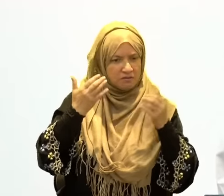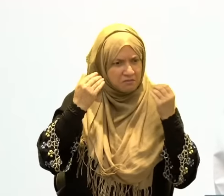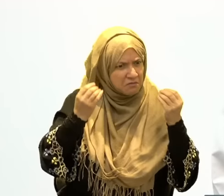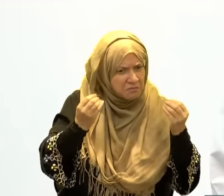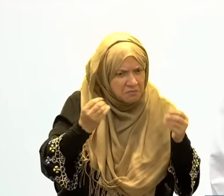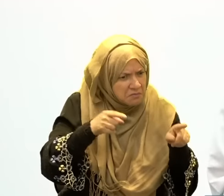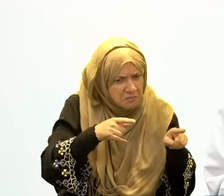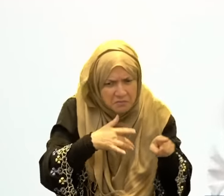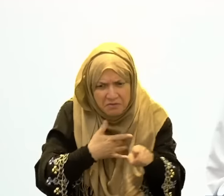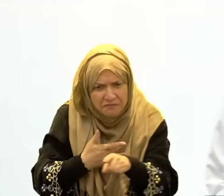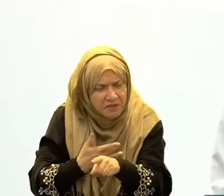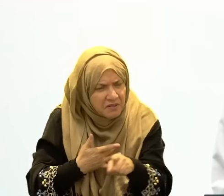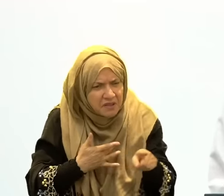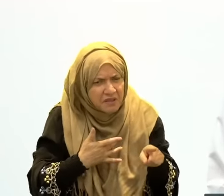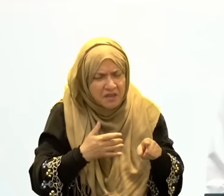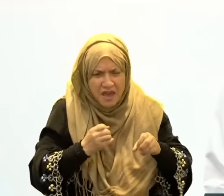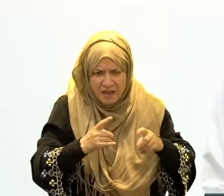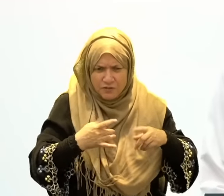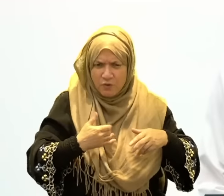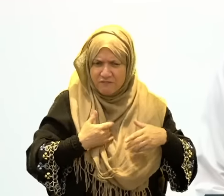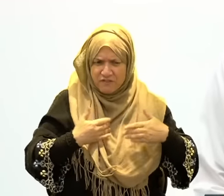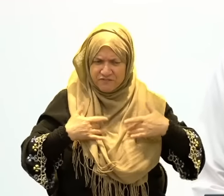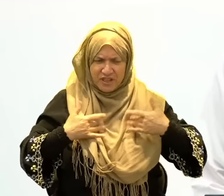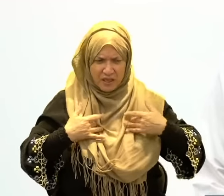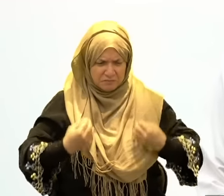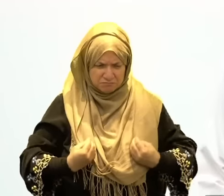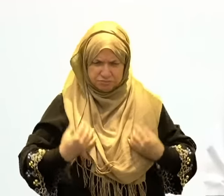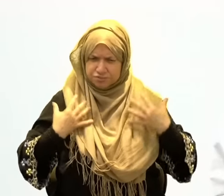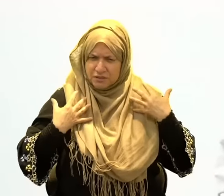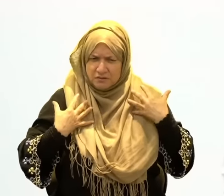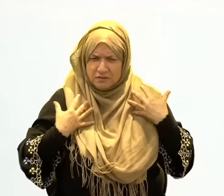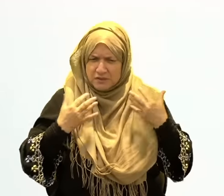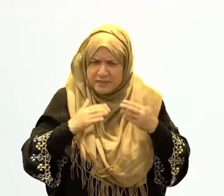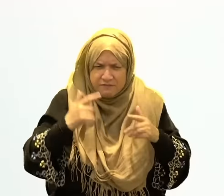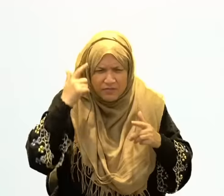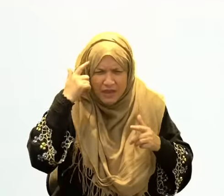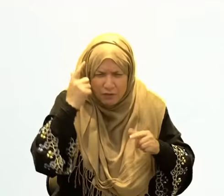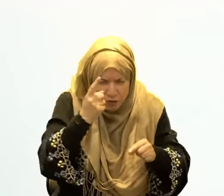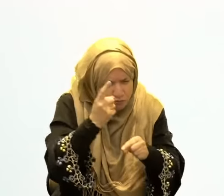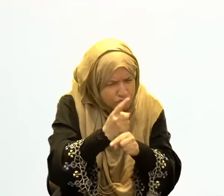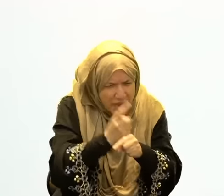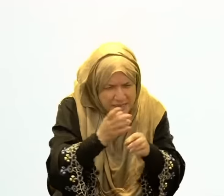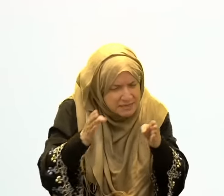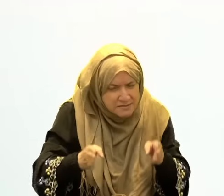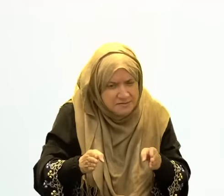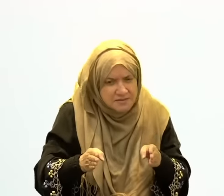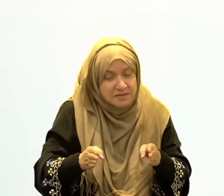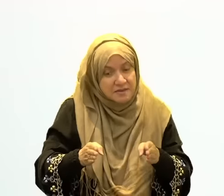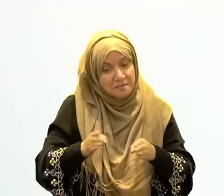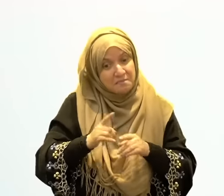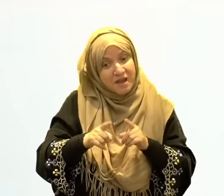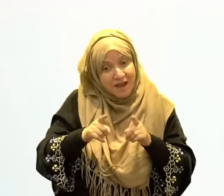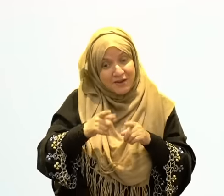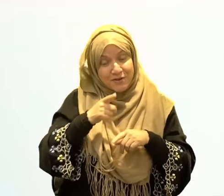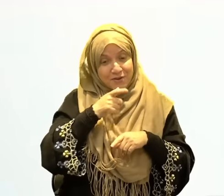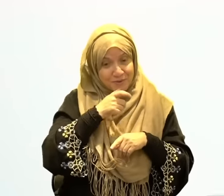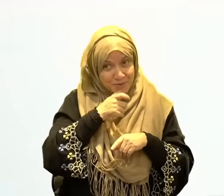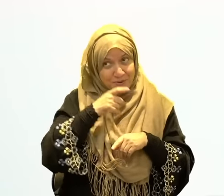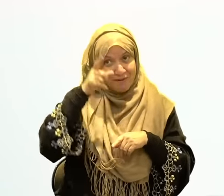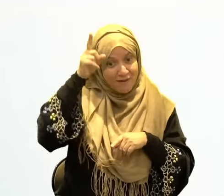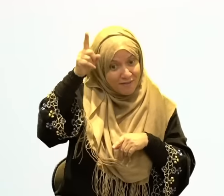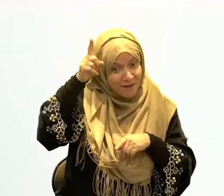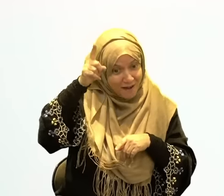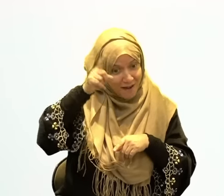privacy. And when Allah subhanahu wa ta'ala says in the Quran, وَذْكُرْ رَبَّكَ فِي نَفْسِكَ تَضَرُّعًا